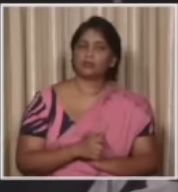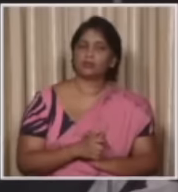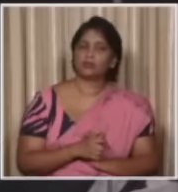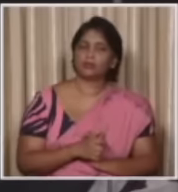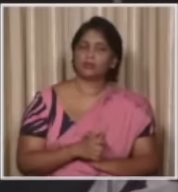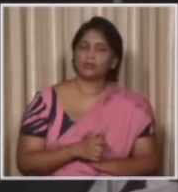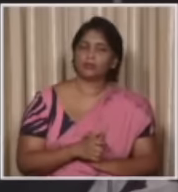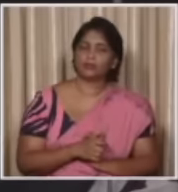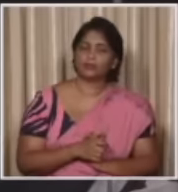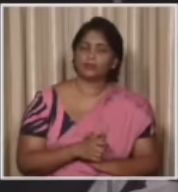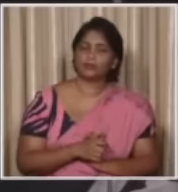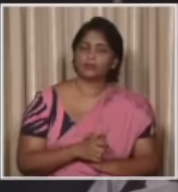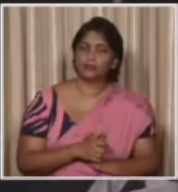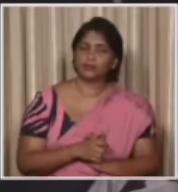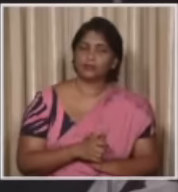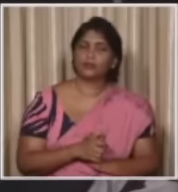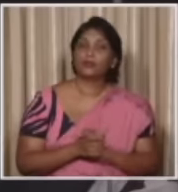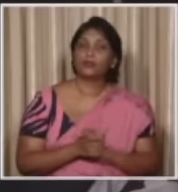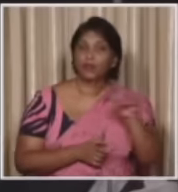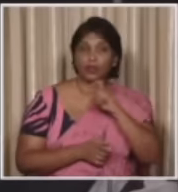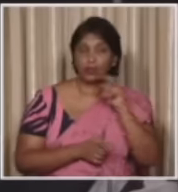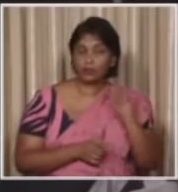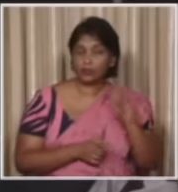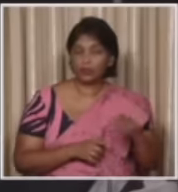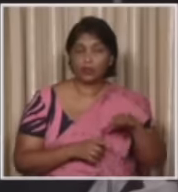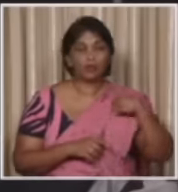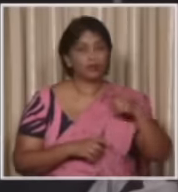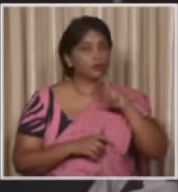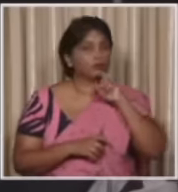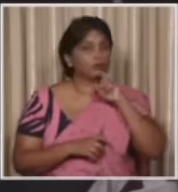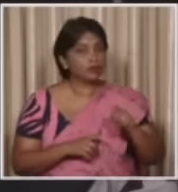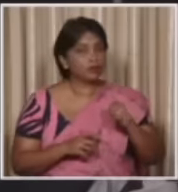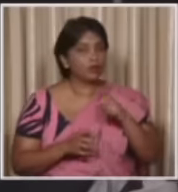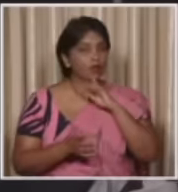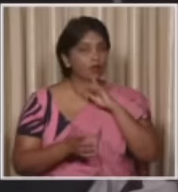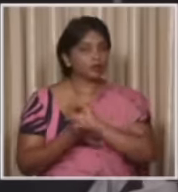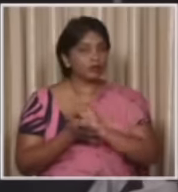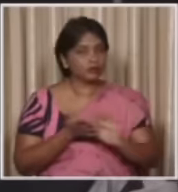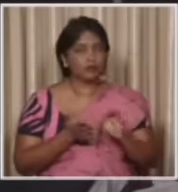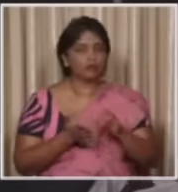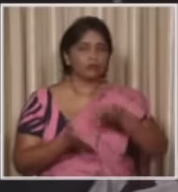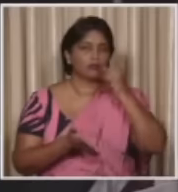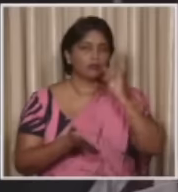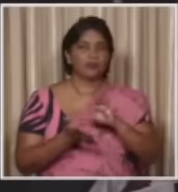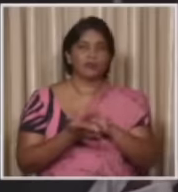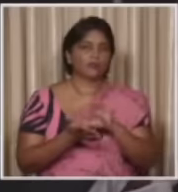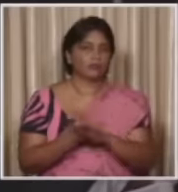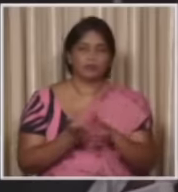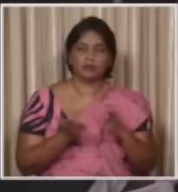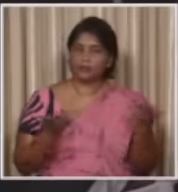E vinishikarathuma අර විනිශ්චයකාරතුමා ජේසු විනිශ්චයකාරතුමා විශ්වාසම යනකම් තීන්දුව ලිව්වේ නැහැ.